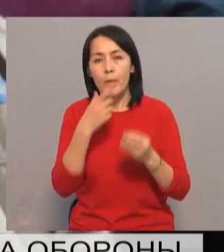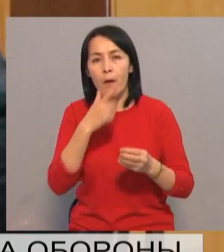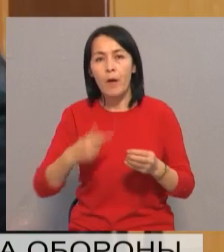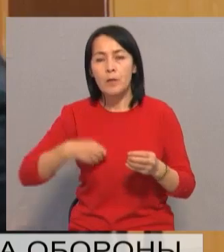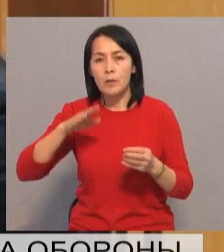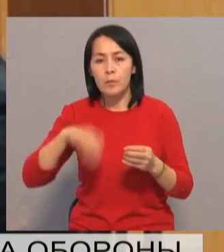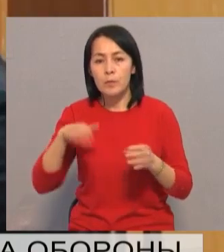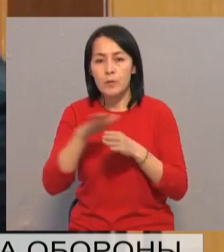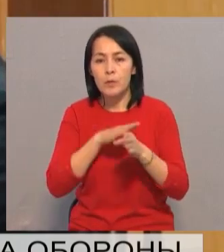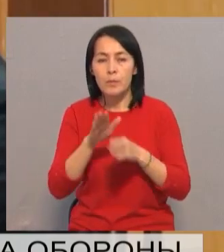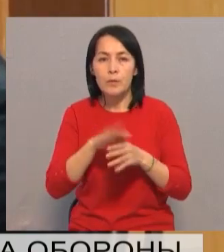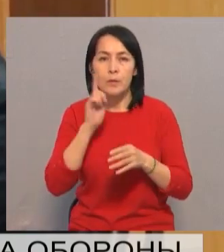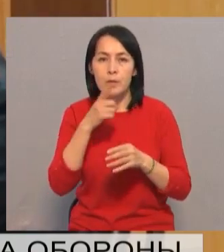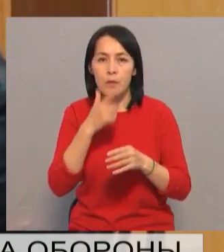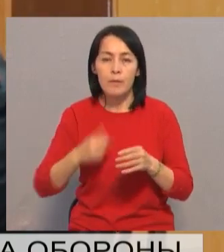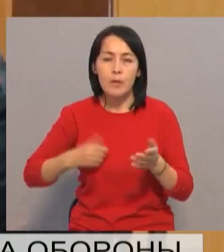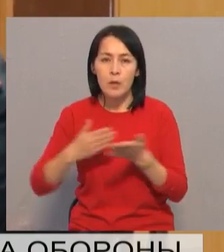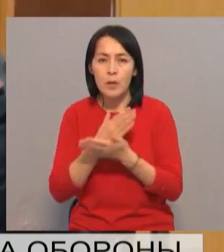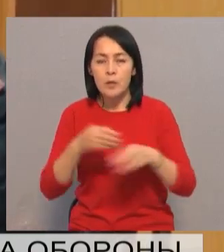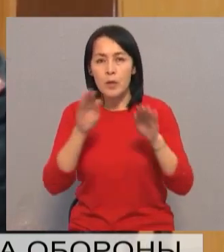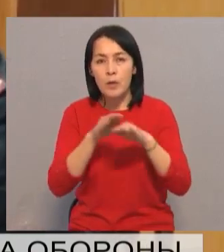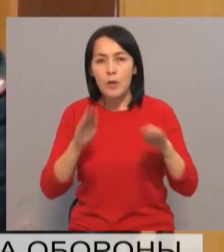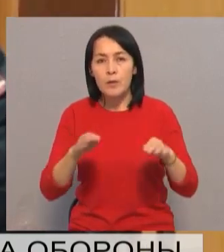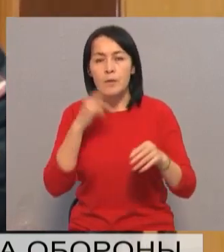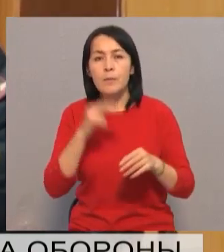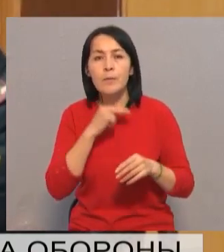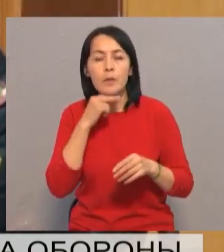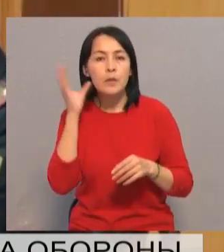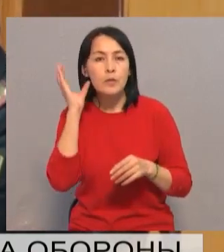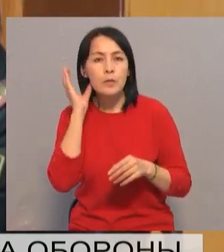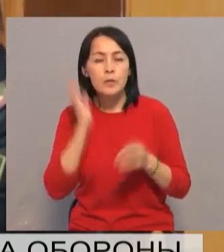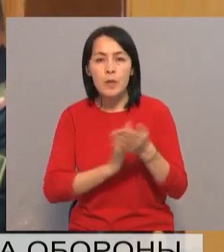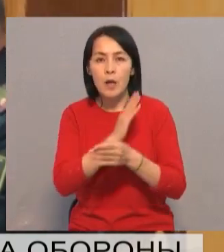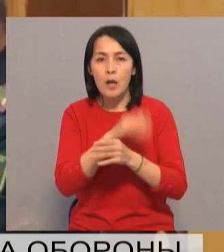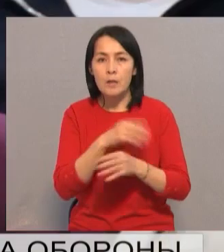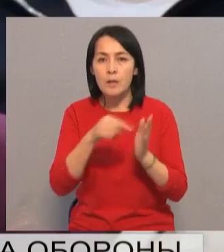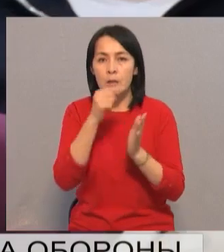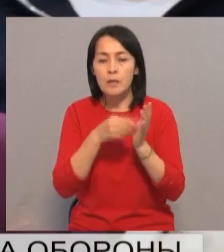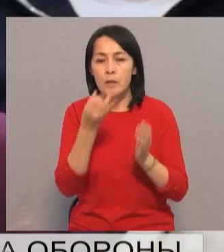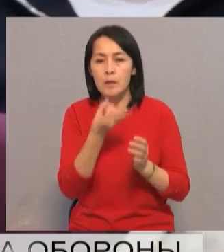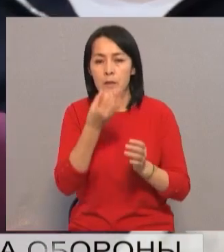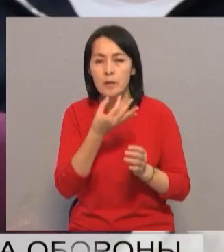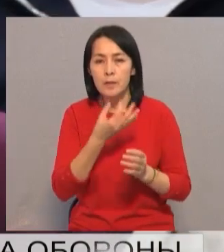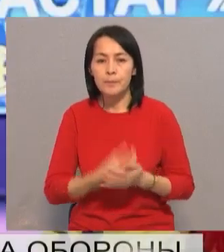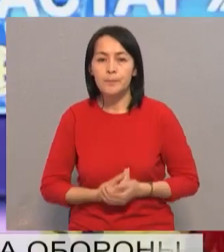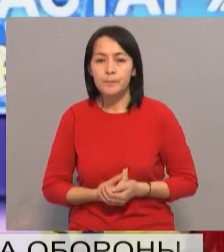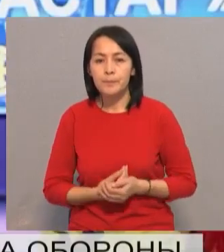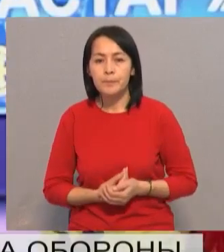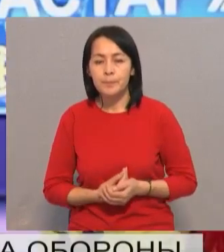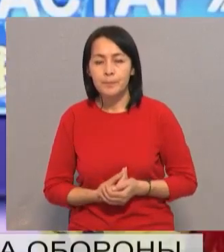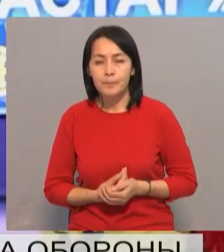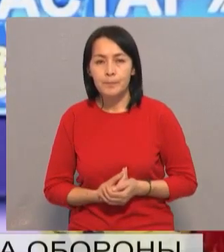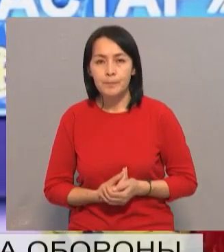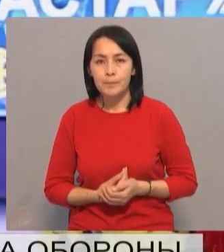солдаты после прохождения срочной военной службы. Школьники с особым вниманием слушали гостей, задавали интересующие вопросы.